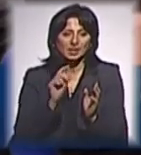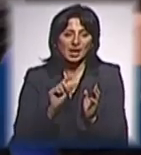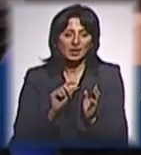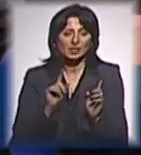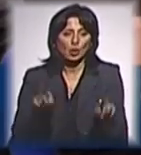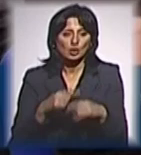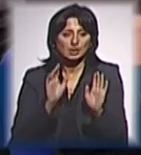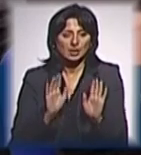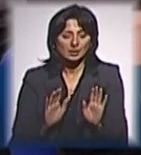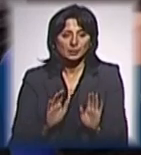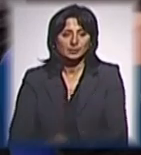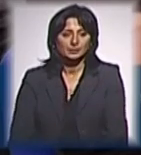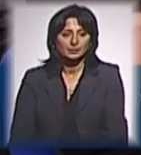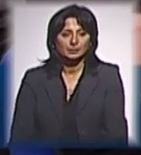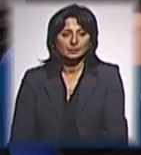იმით ხორციელდება.